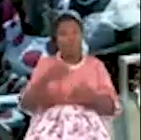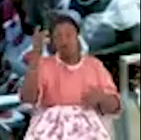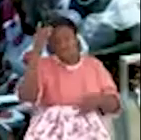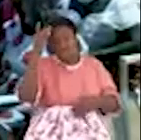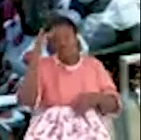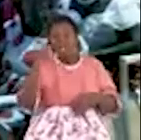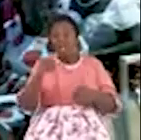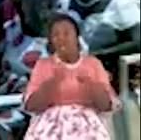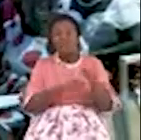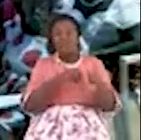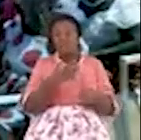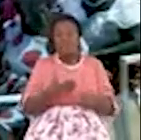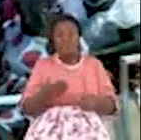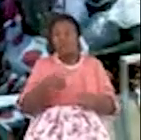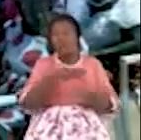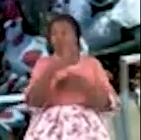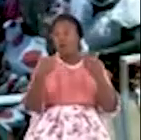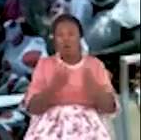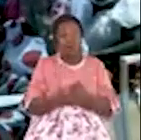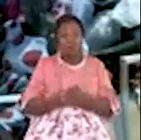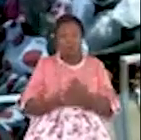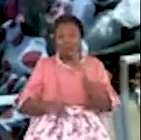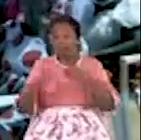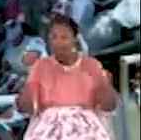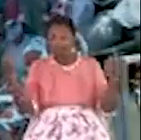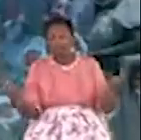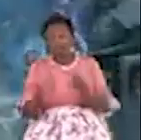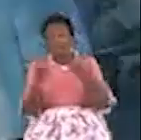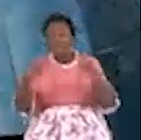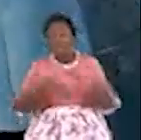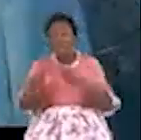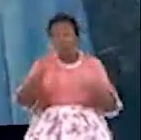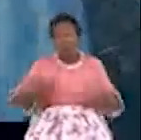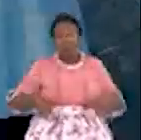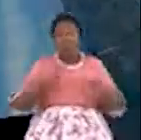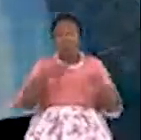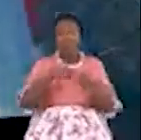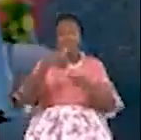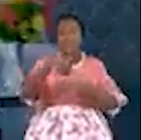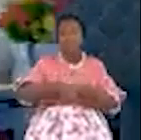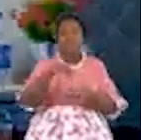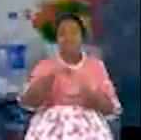mgbu, ihe ọbụla bụ ihe otiti, pụọ na ndụ gị n'aha Jizọs.